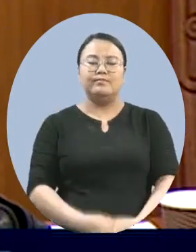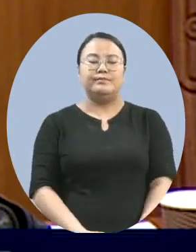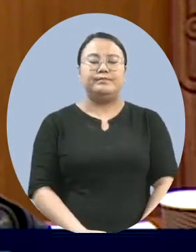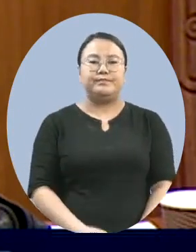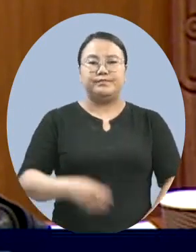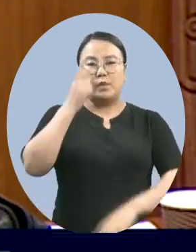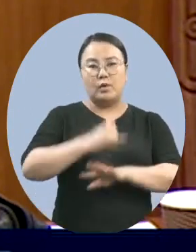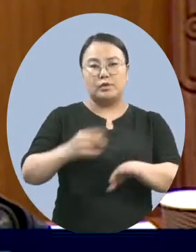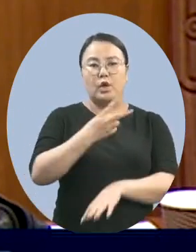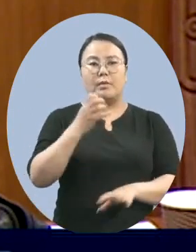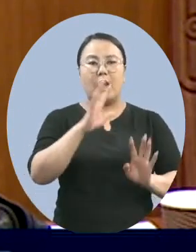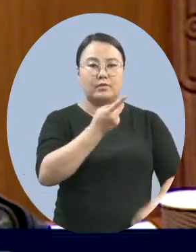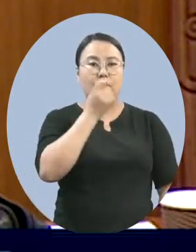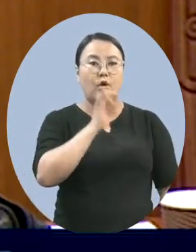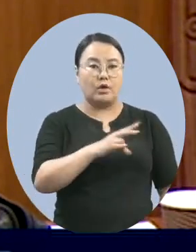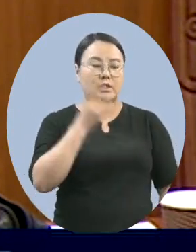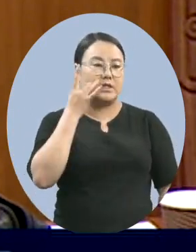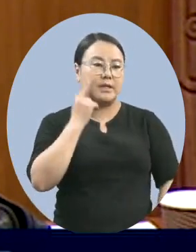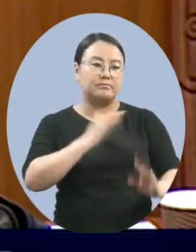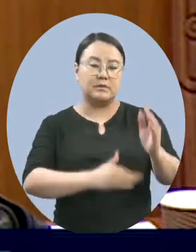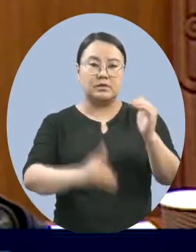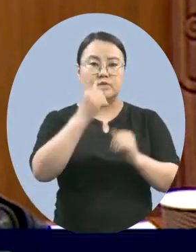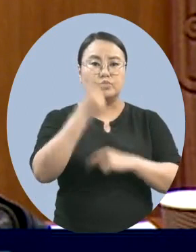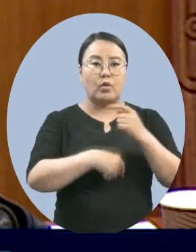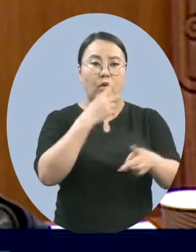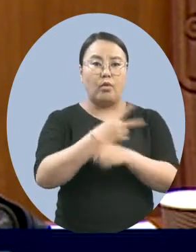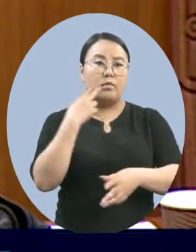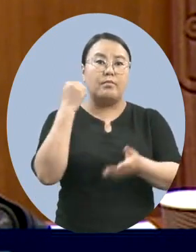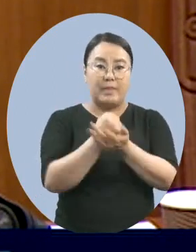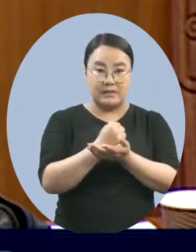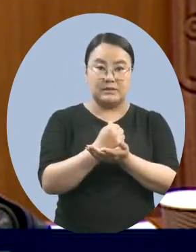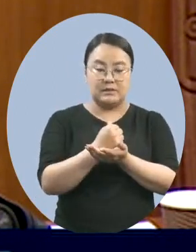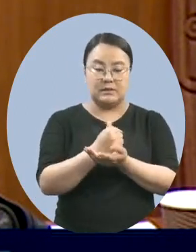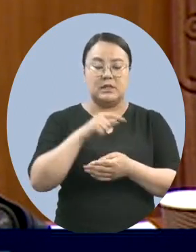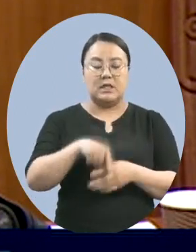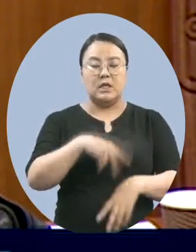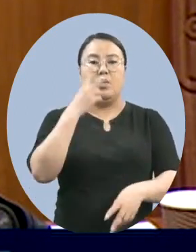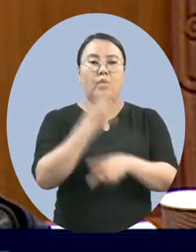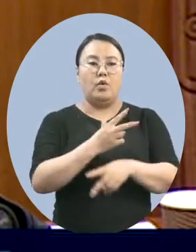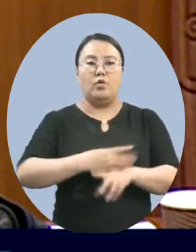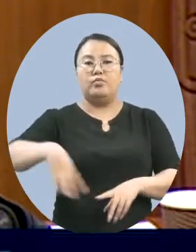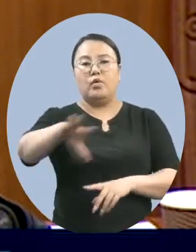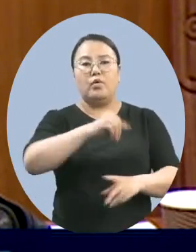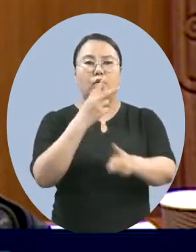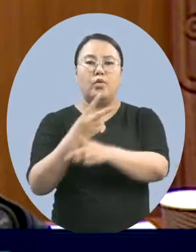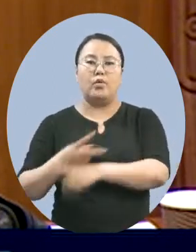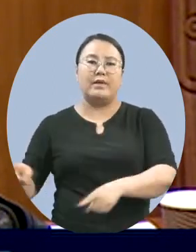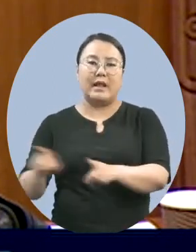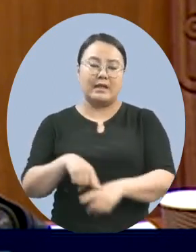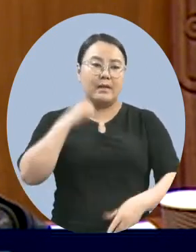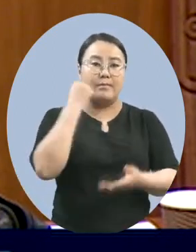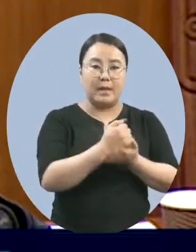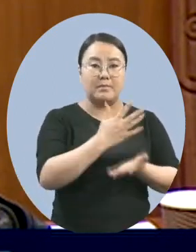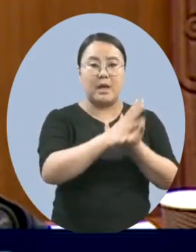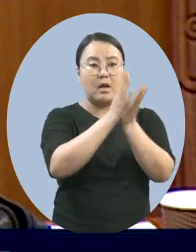А Монгол улс 2011 онд гендерийн тэгш байдлын тухай хуулаа баталсан улсын хурлаар. Тэгээ энэ хууль маань бусад хуулиудын адил